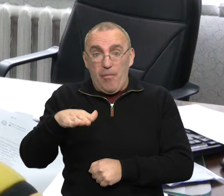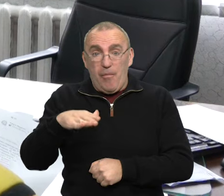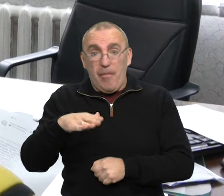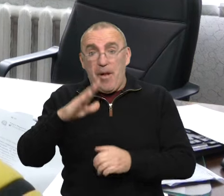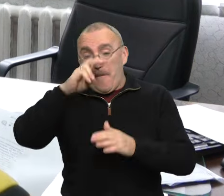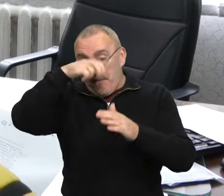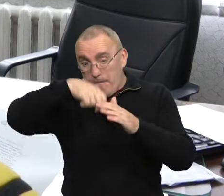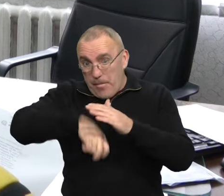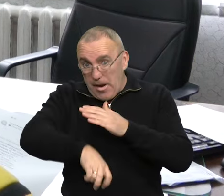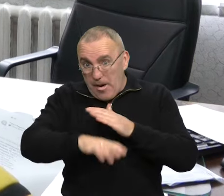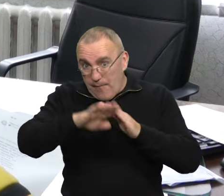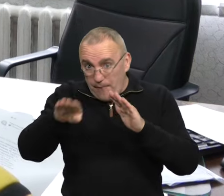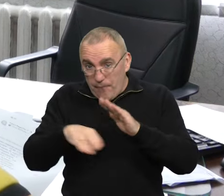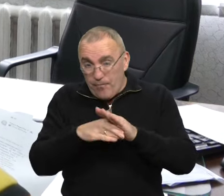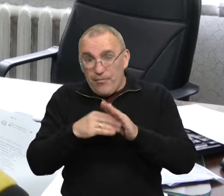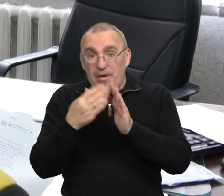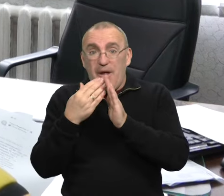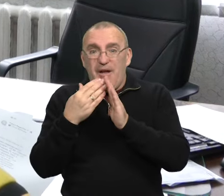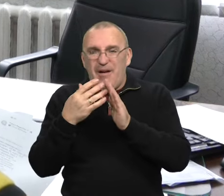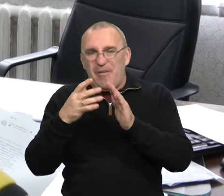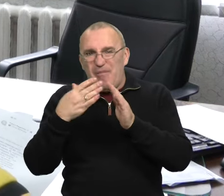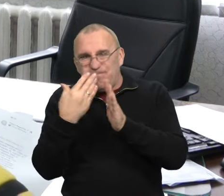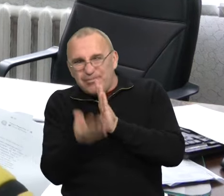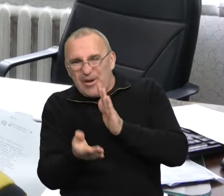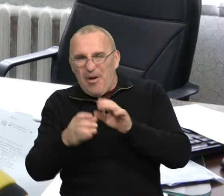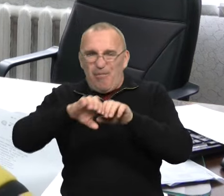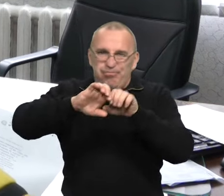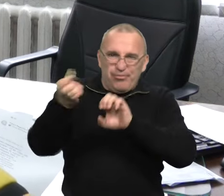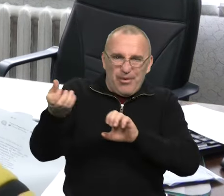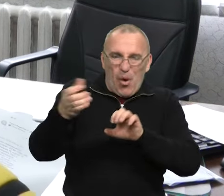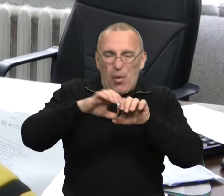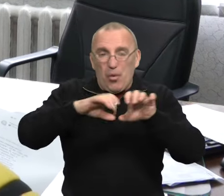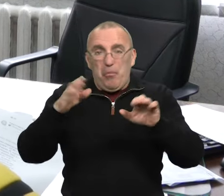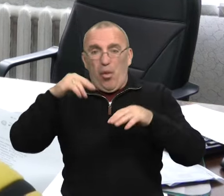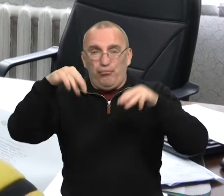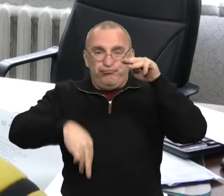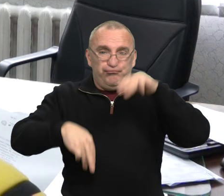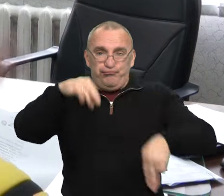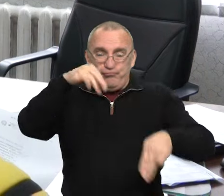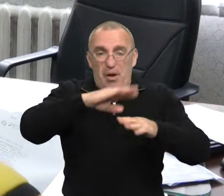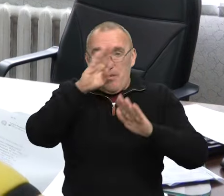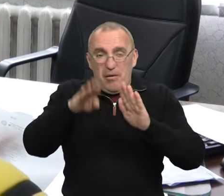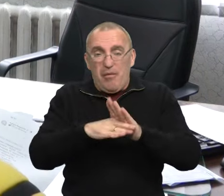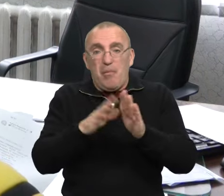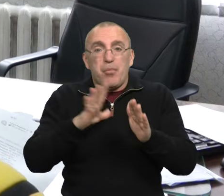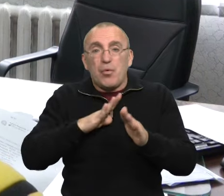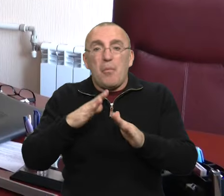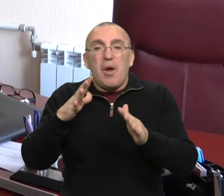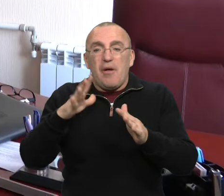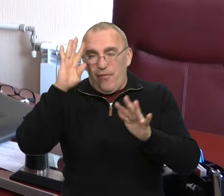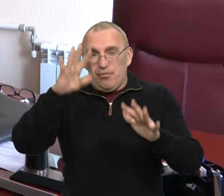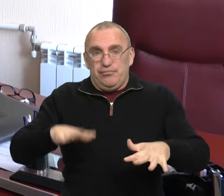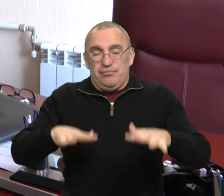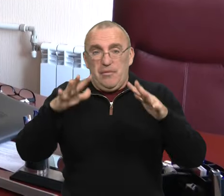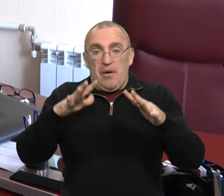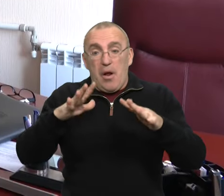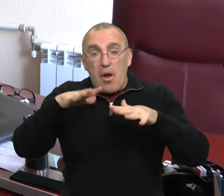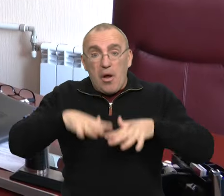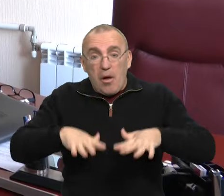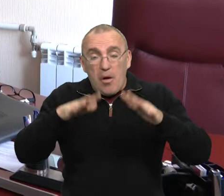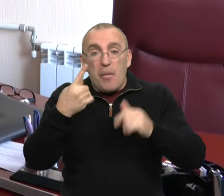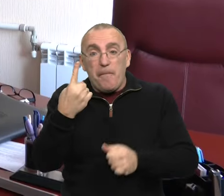підвальне приміщення вибивають труби виламують труби і потім воно тече в попідвал так як забита вулиця підтоплення